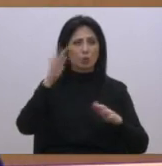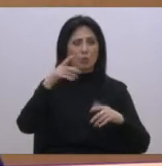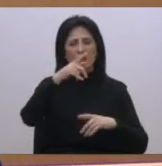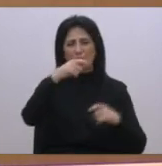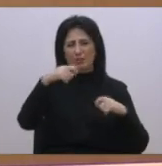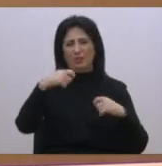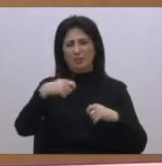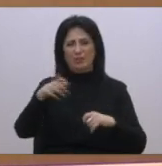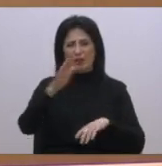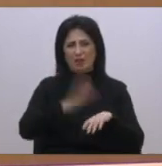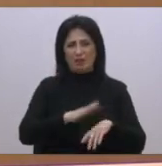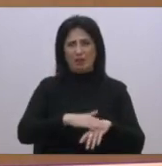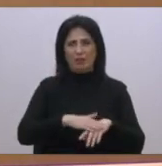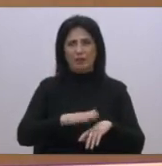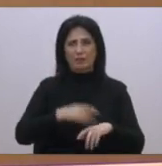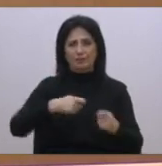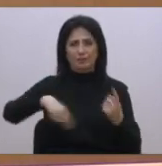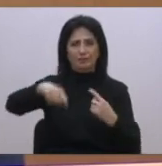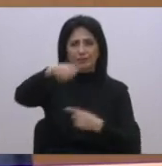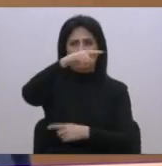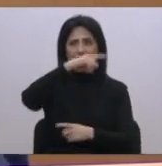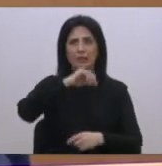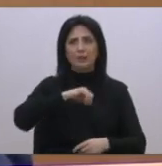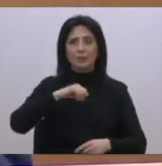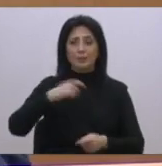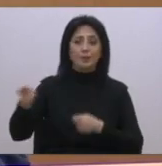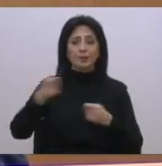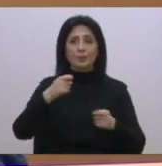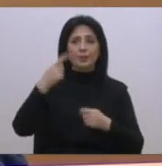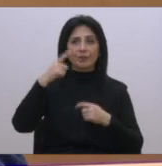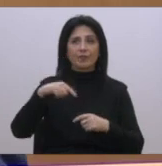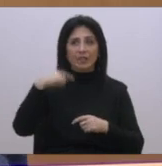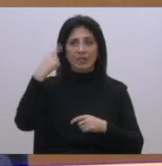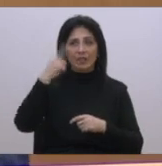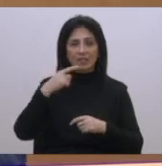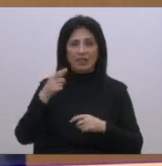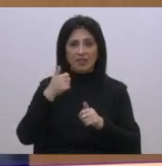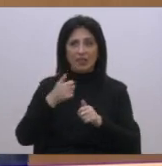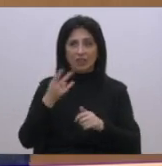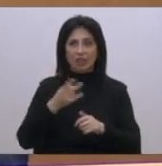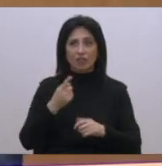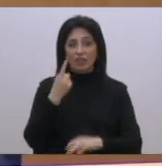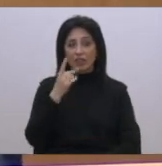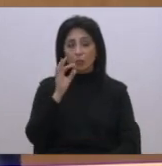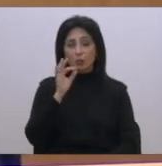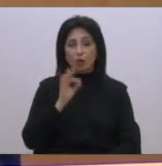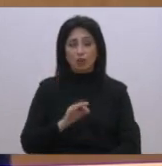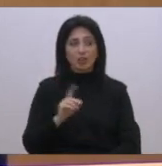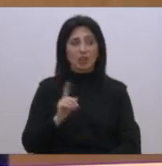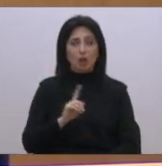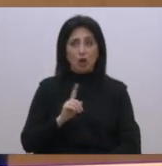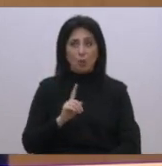თუ სხვაგან ეს გადამყიდველები, მაგრამ თვითონ შემომტანებს კიდე სხვა სხვა სახის დევნა ჭირდება. 1%-იც